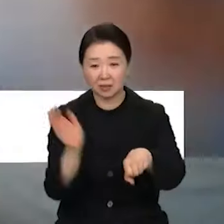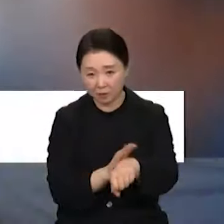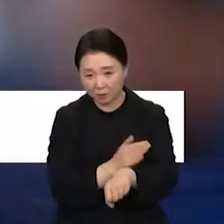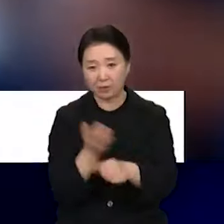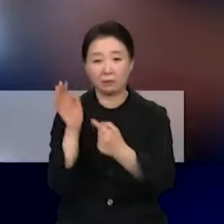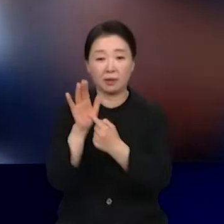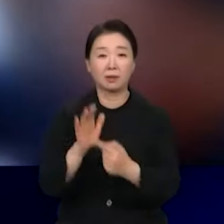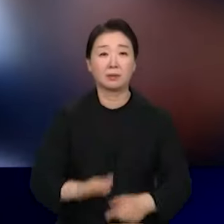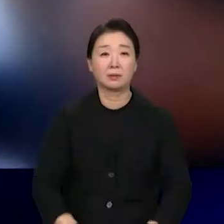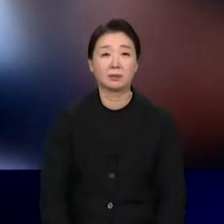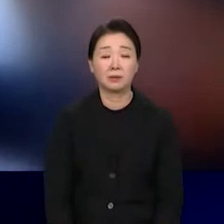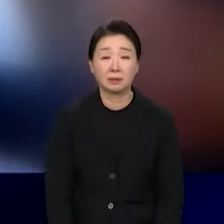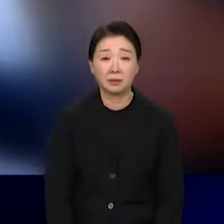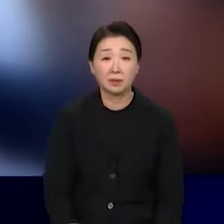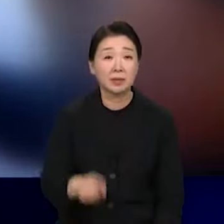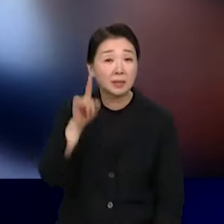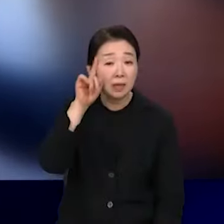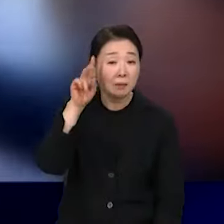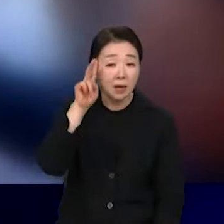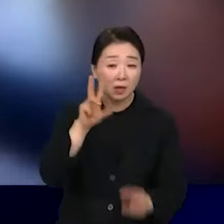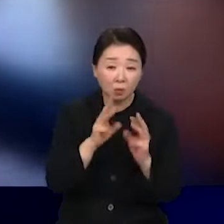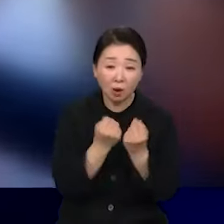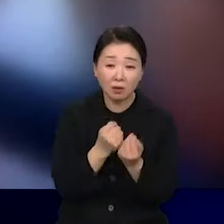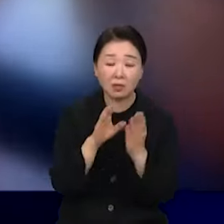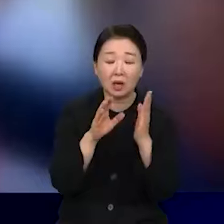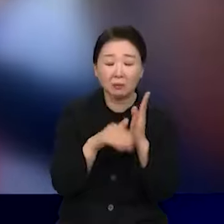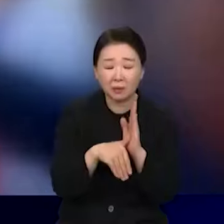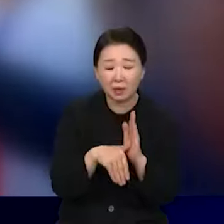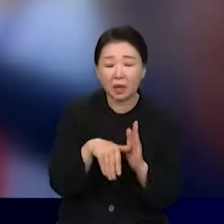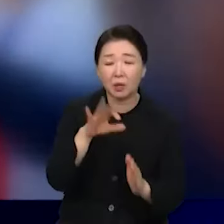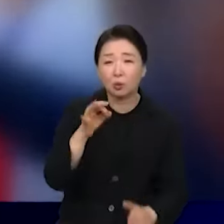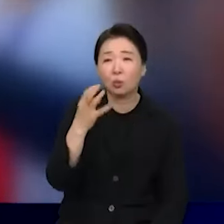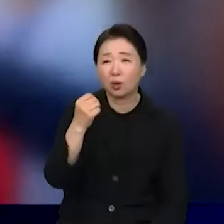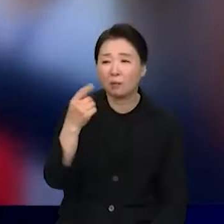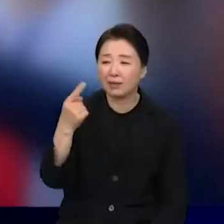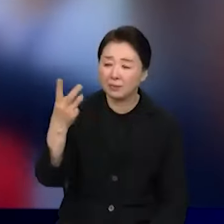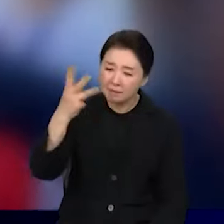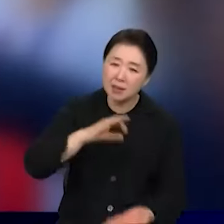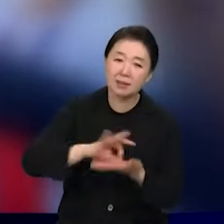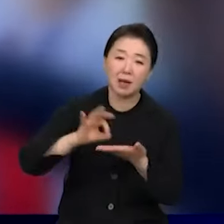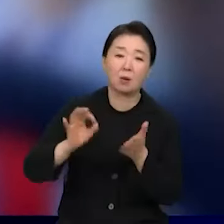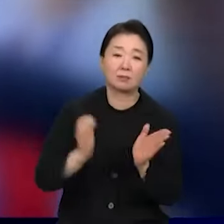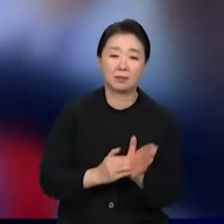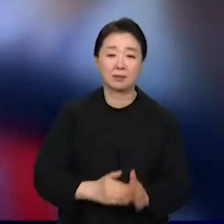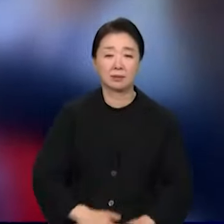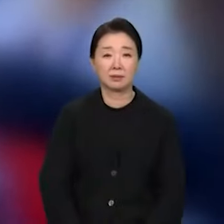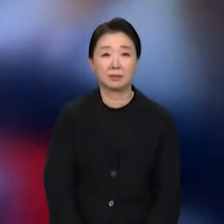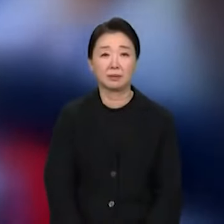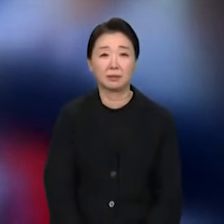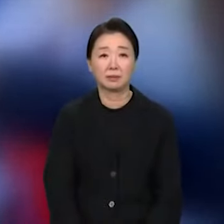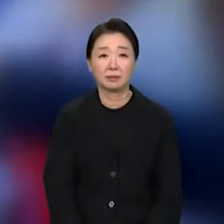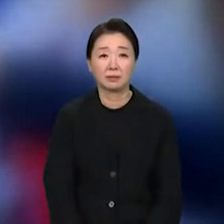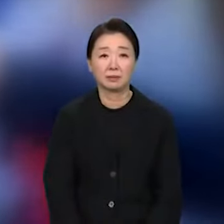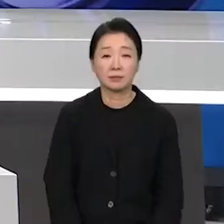밝혔습니다. 이 1박 2일 일정에는 수천만 원의 예산이 들어갔습니다. JTBC 구석찬입니다.